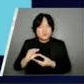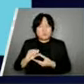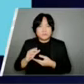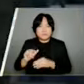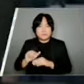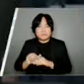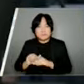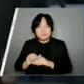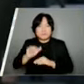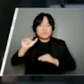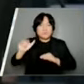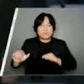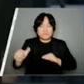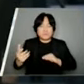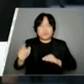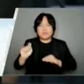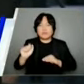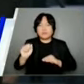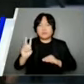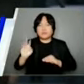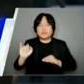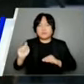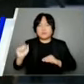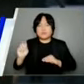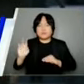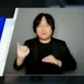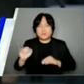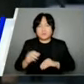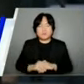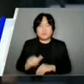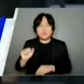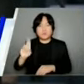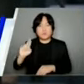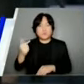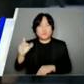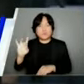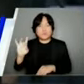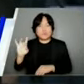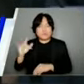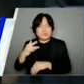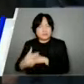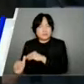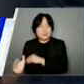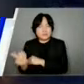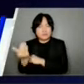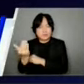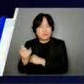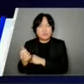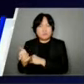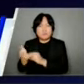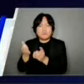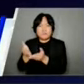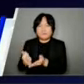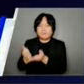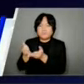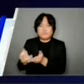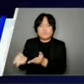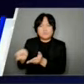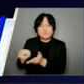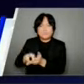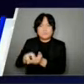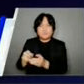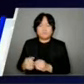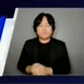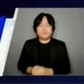Tawi-Tawi. Noong August 8, na madaling araw, pinagpatuloy ang paglakbay sakay ng bangka. Dito, hinipuan